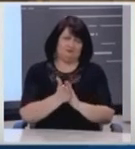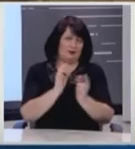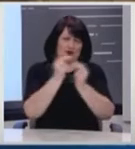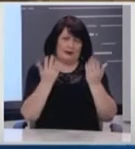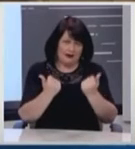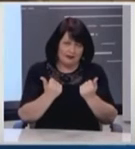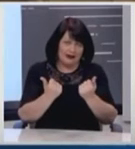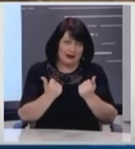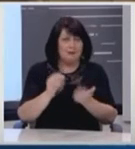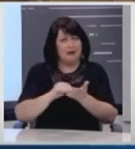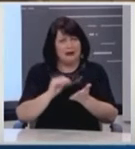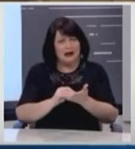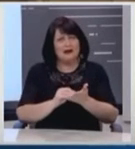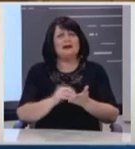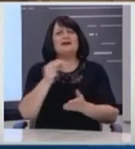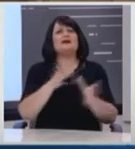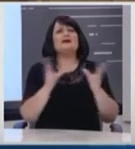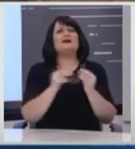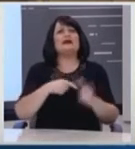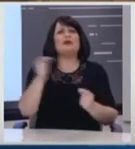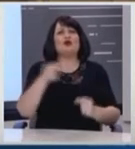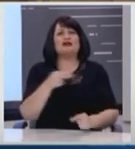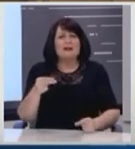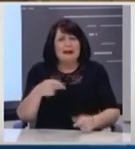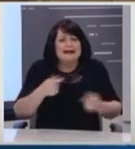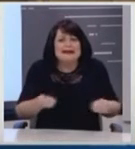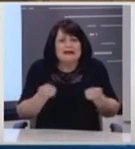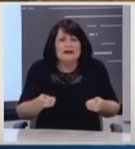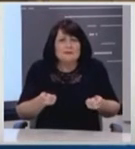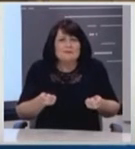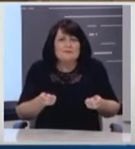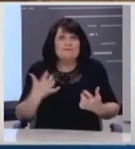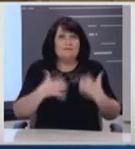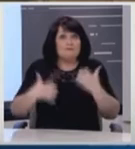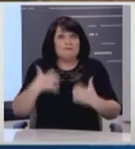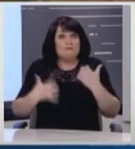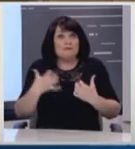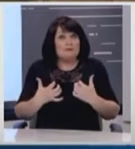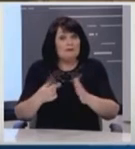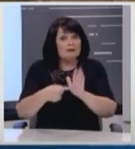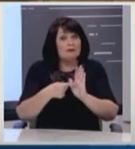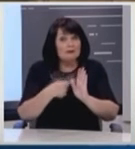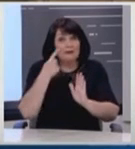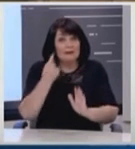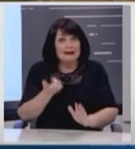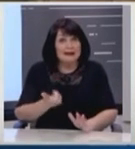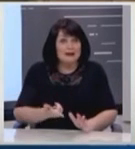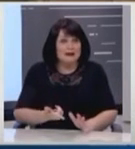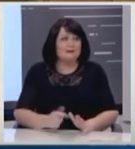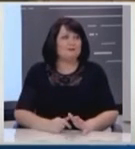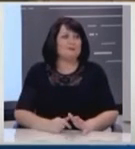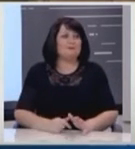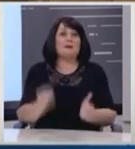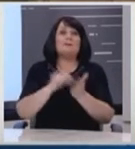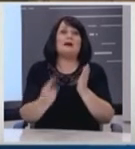επανάληψη, οι εξελίξεις γύρω από το κυπριακό πρόβλημα είναι πολύ ανησυχητικές και δείχνουν πως περνά και σε νέα